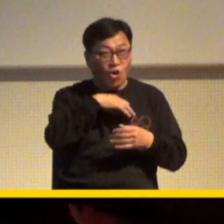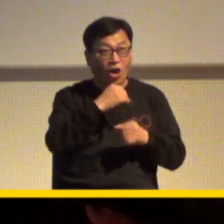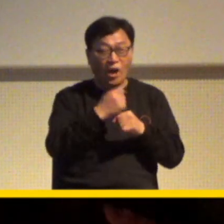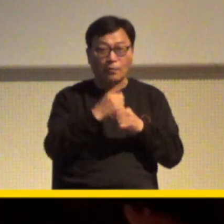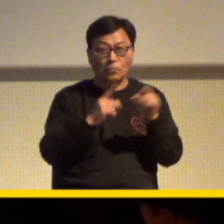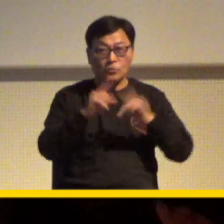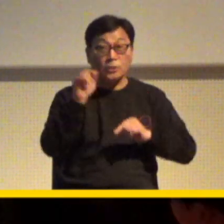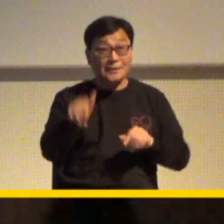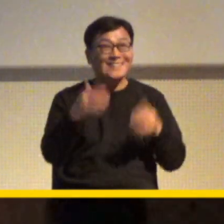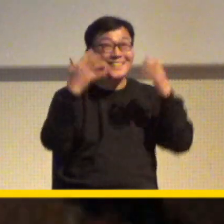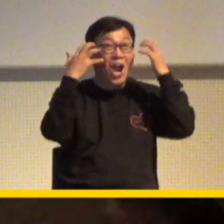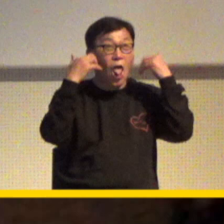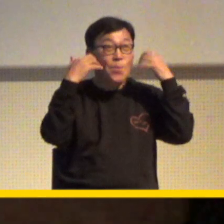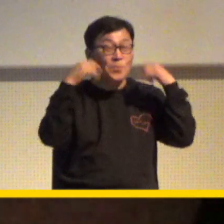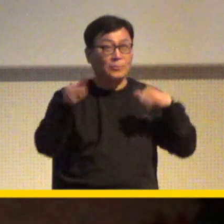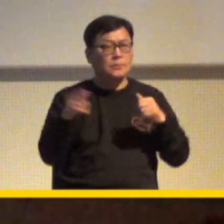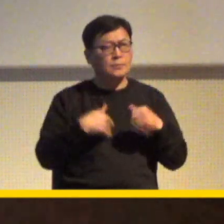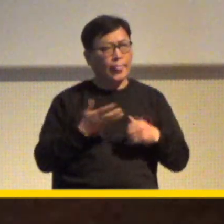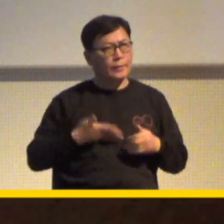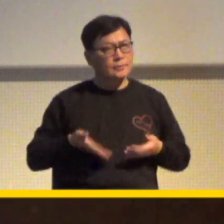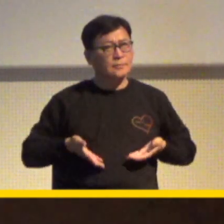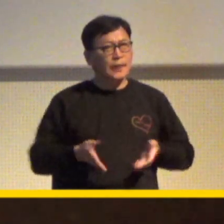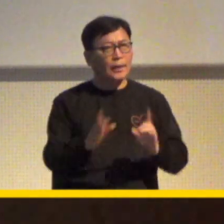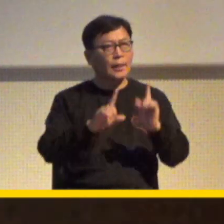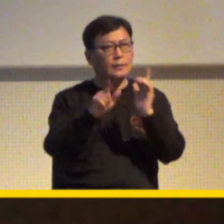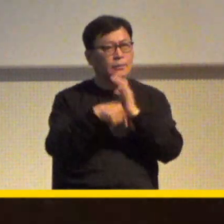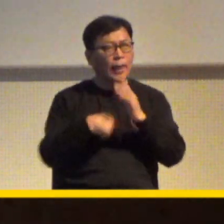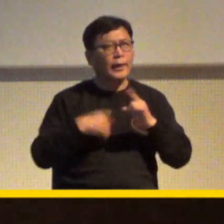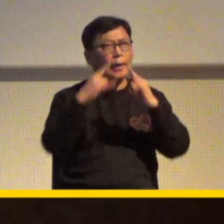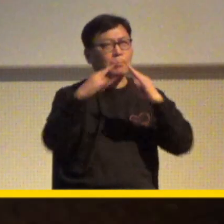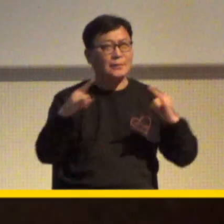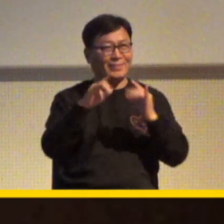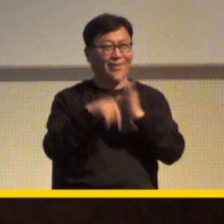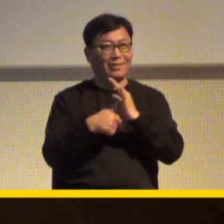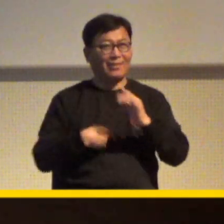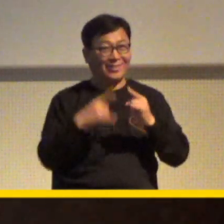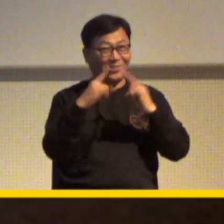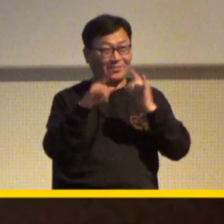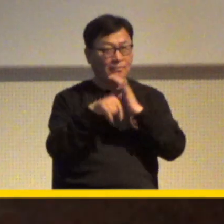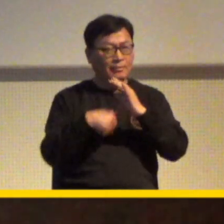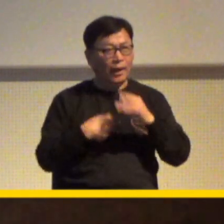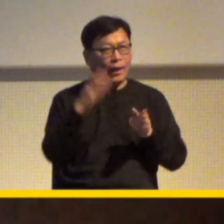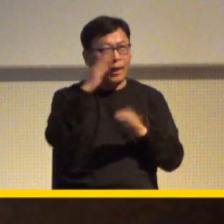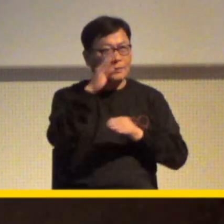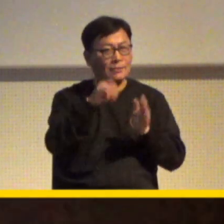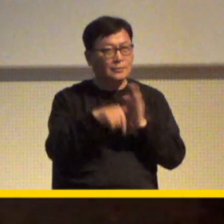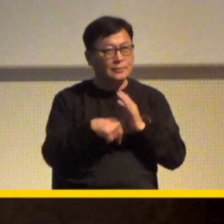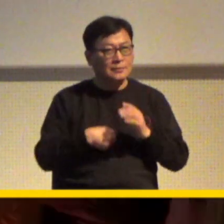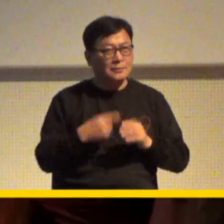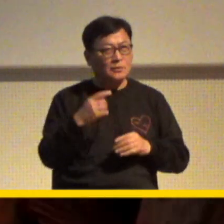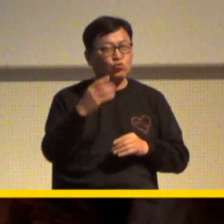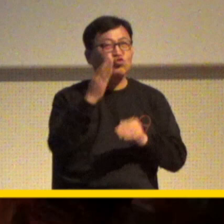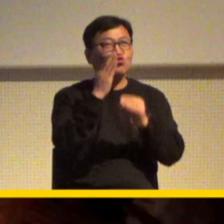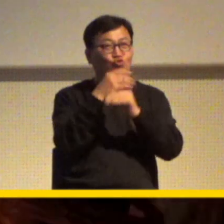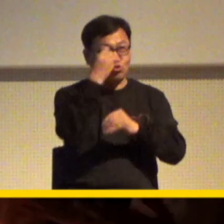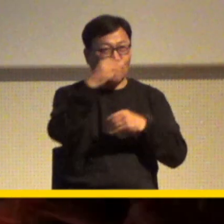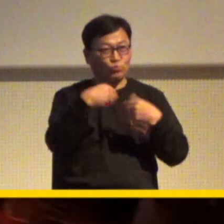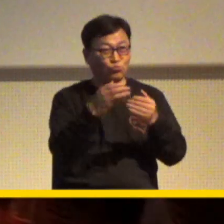이거는 이번 여름 때 제 생일날이 캠프 기간이었거든요. 그래서 아이들이 중고등부